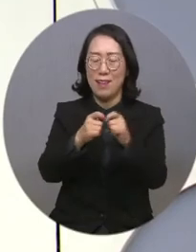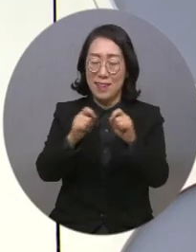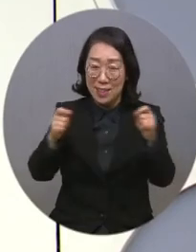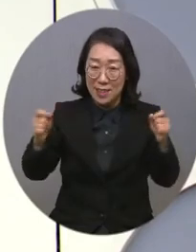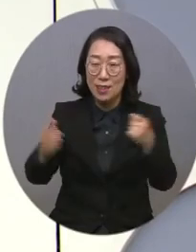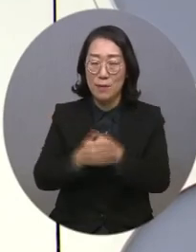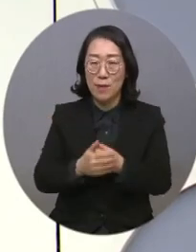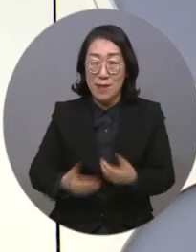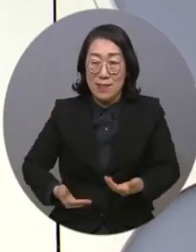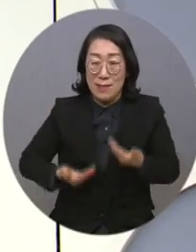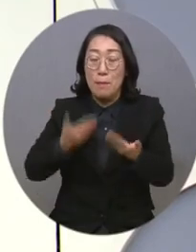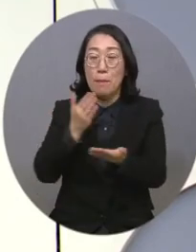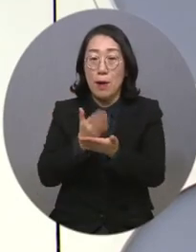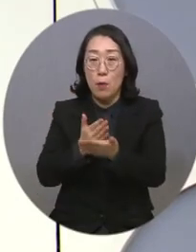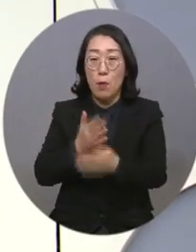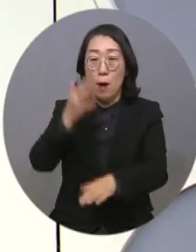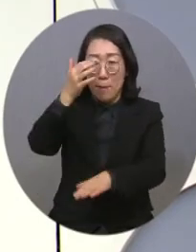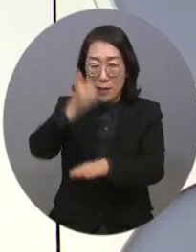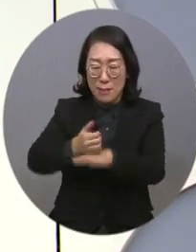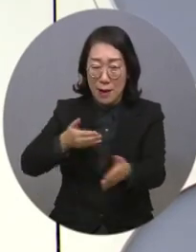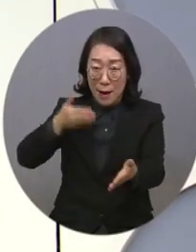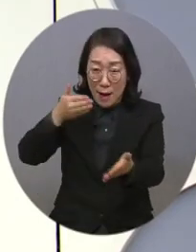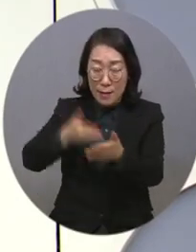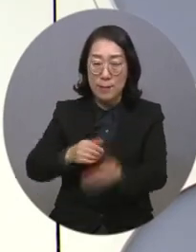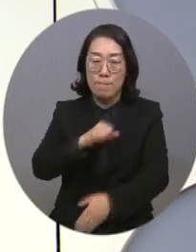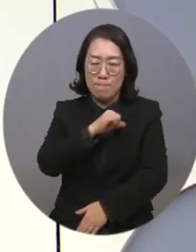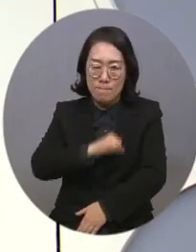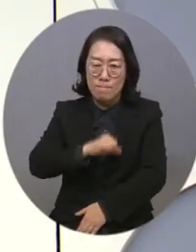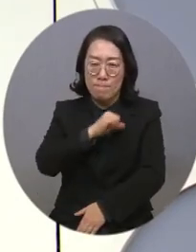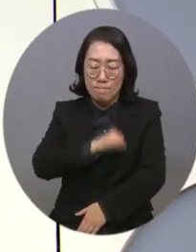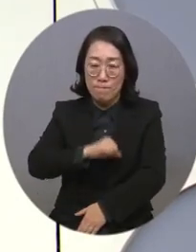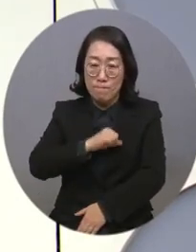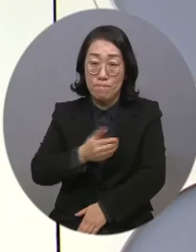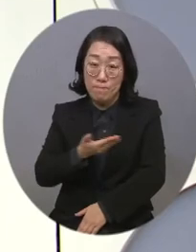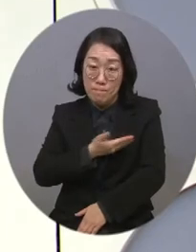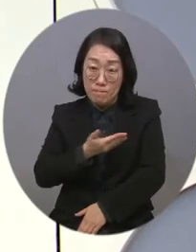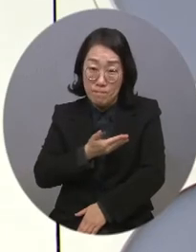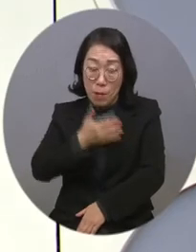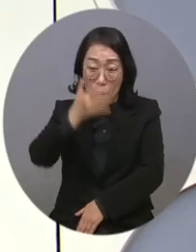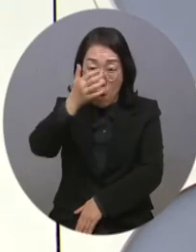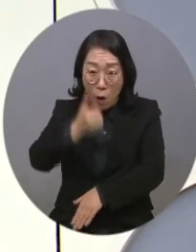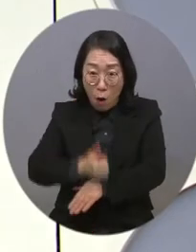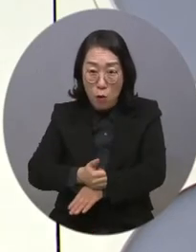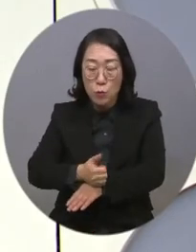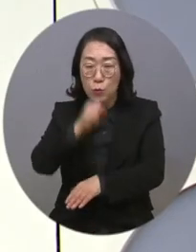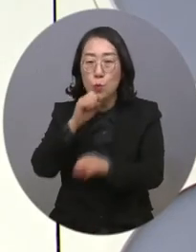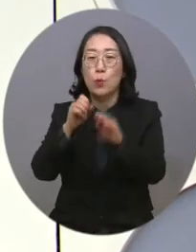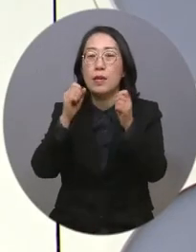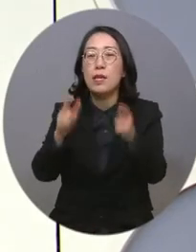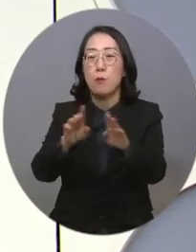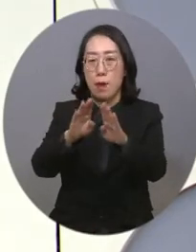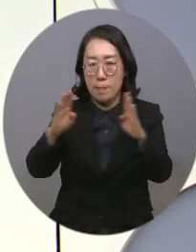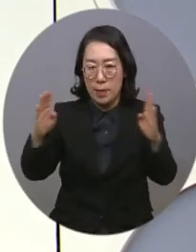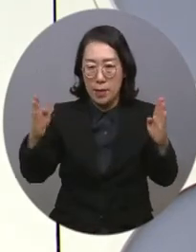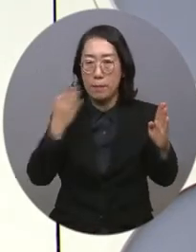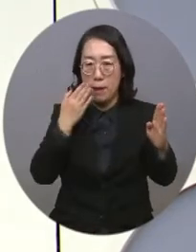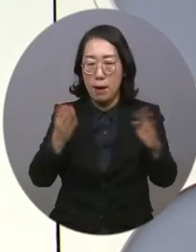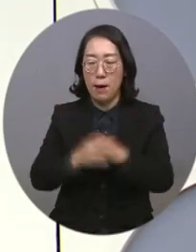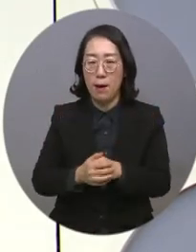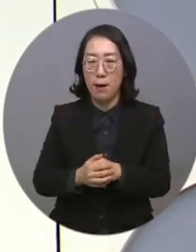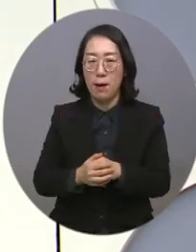조바심 가지 말고 끝까지 무너지면은 반드시 길이 열리라고 생각합니다. 그래서 한 가지나 한두